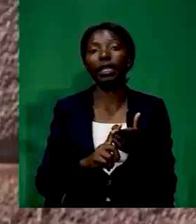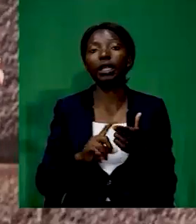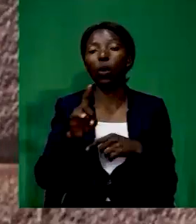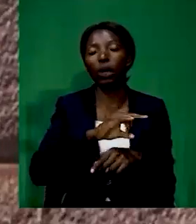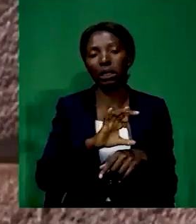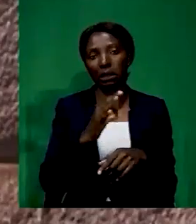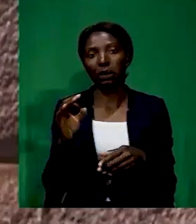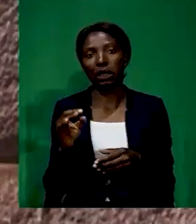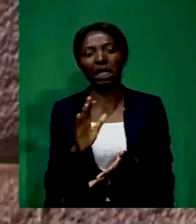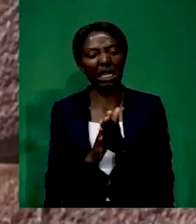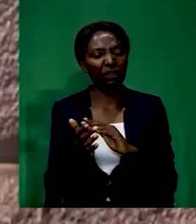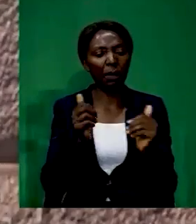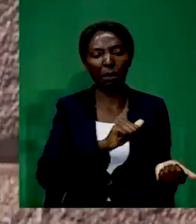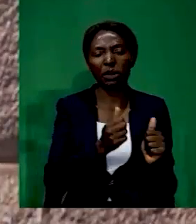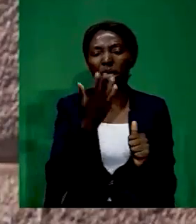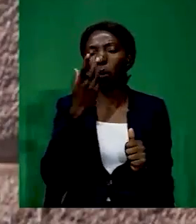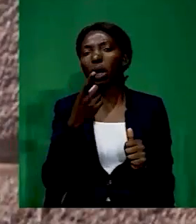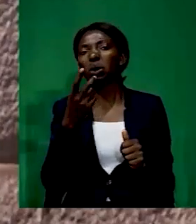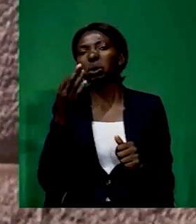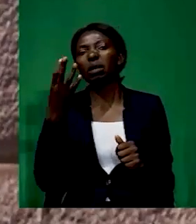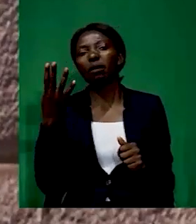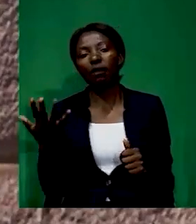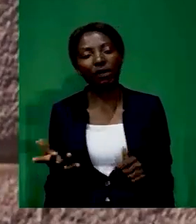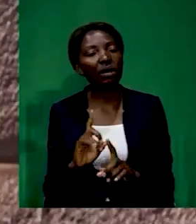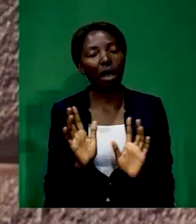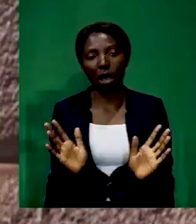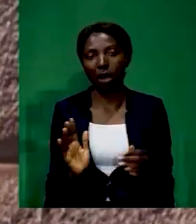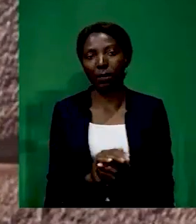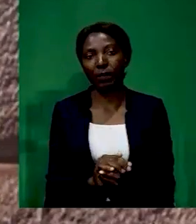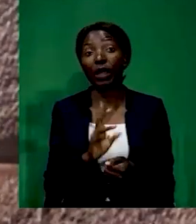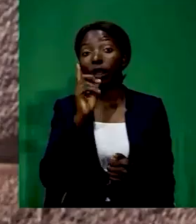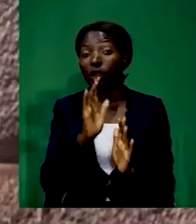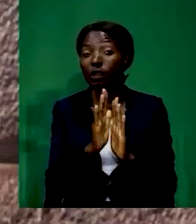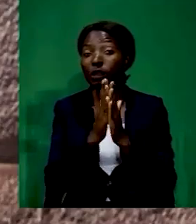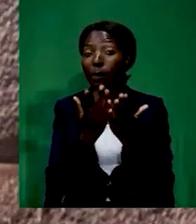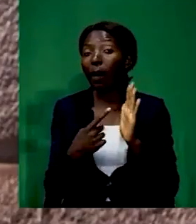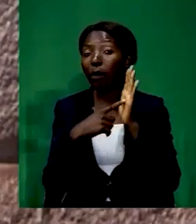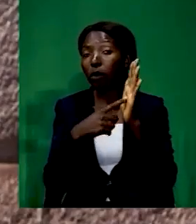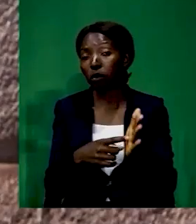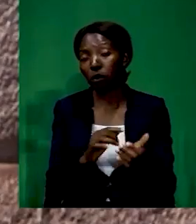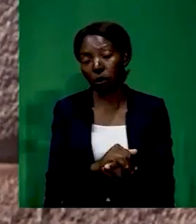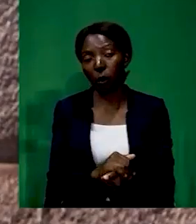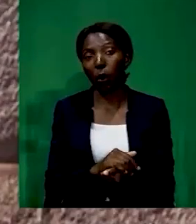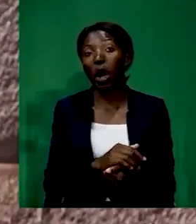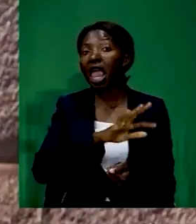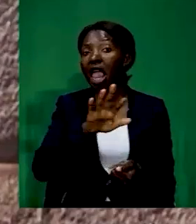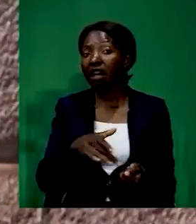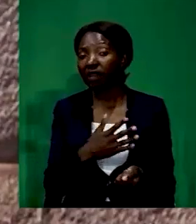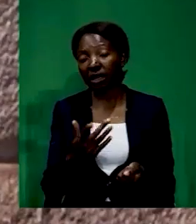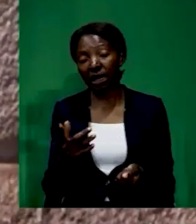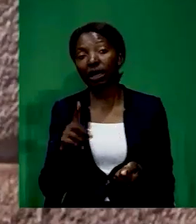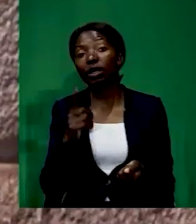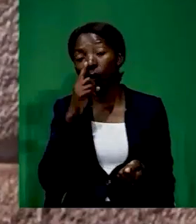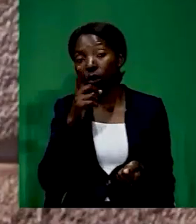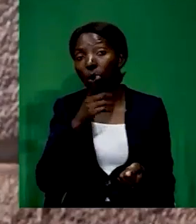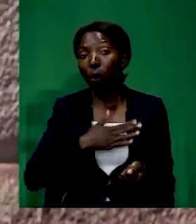haumapedzi. Mazita amwari haumapedzi. Saka Bhaibheri shoko ramwari rinoburitsa zvose izvi kuti kana